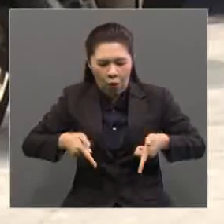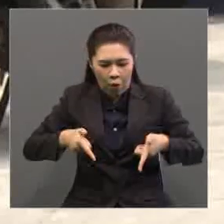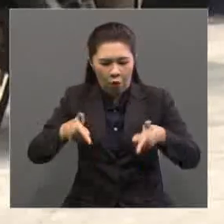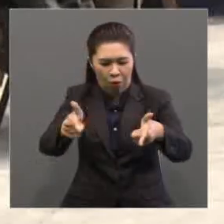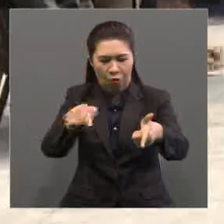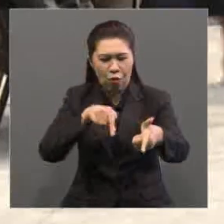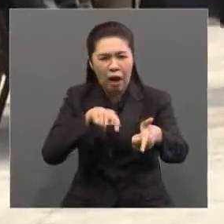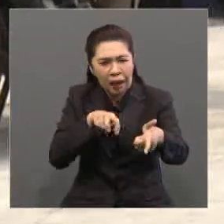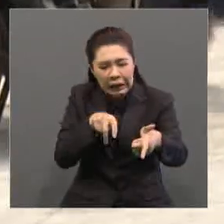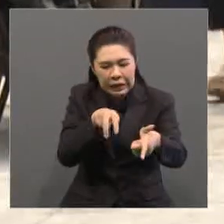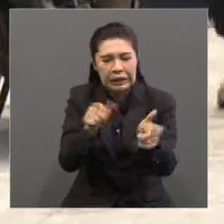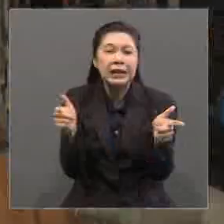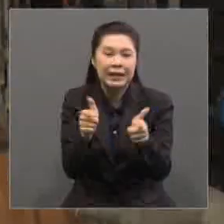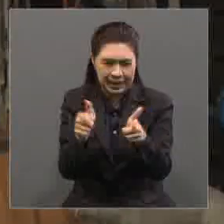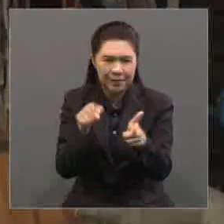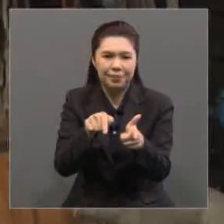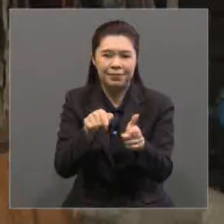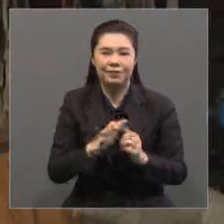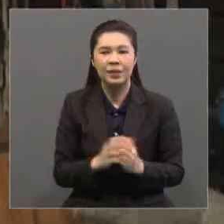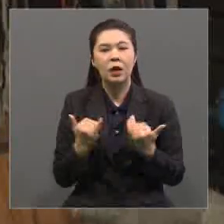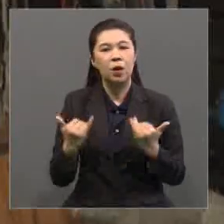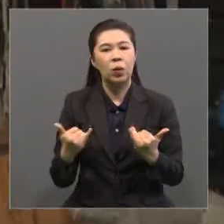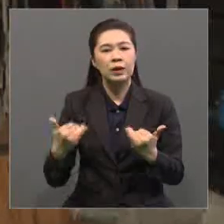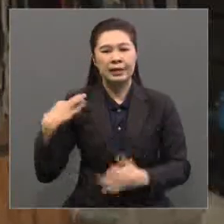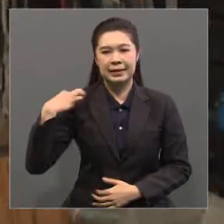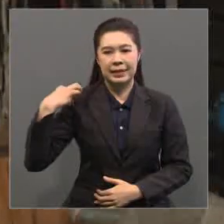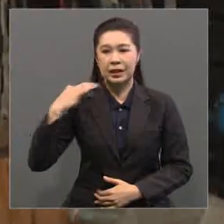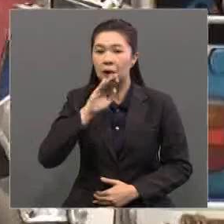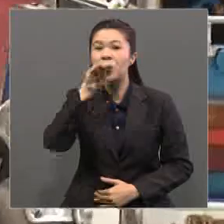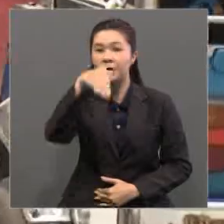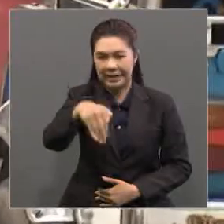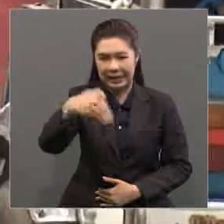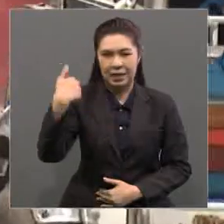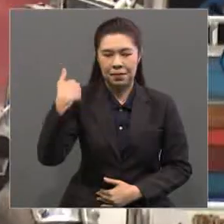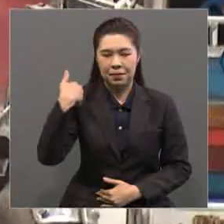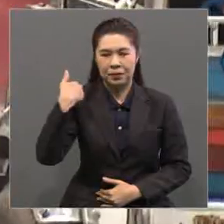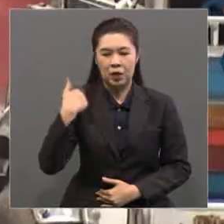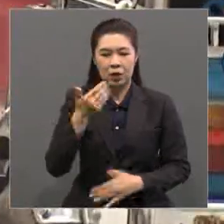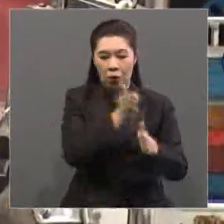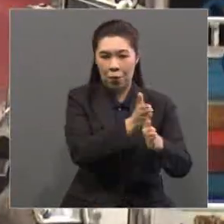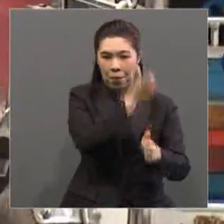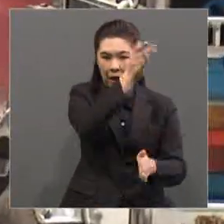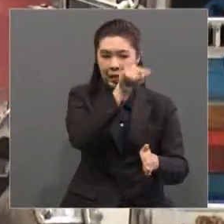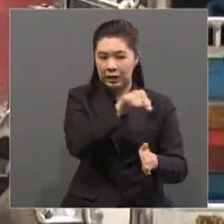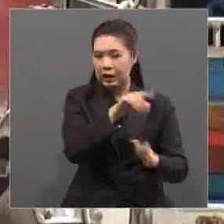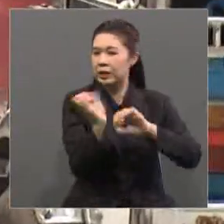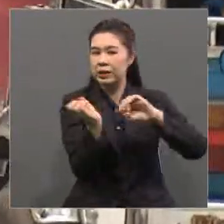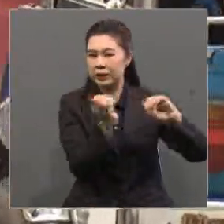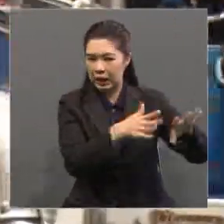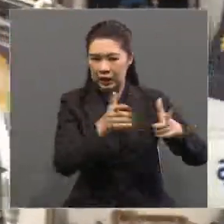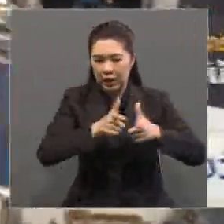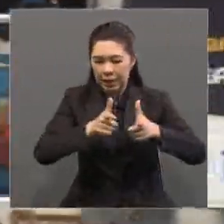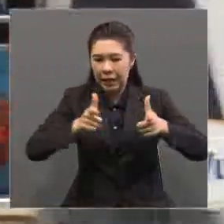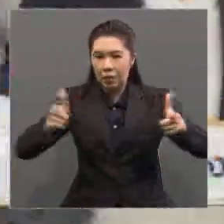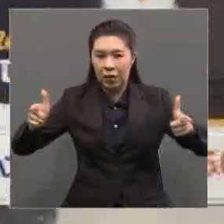ดังนั้นนะครับวันนี้จะให้เทศกิจนำแผงเหล็กออกจากหน้าร้านเพื่อเปิดพื้นที่ให้โล่งมากขึ้น